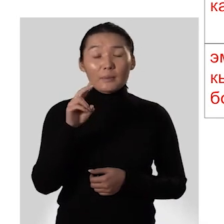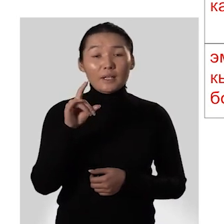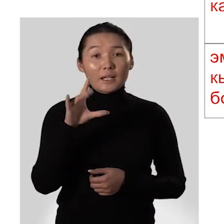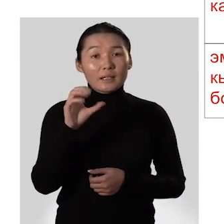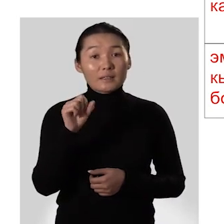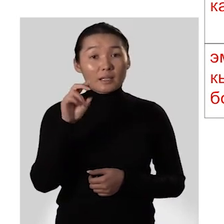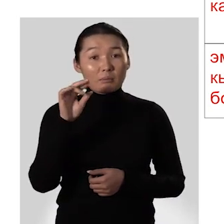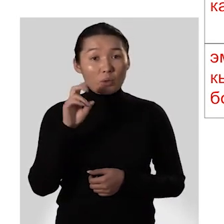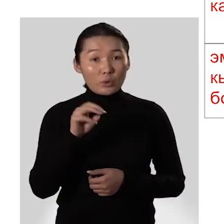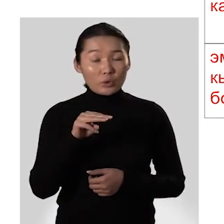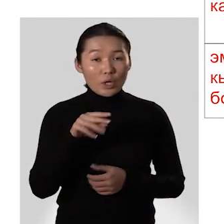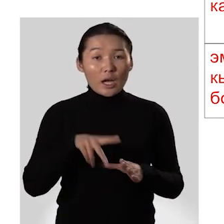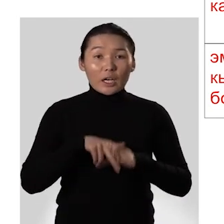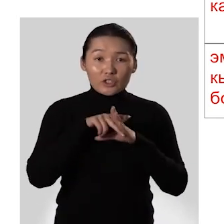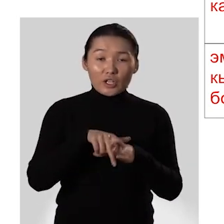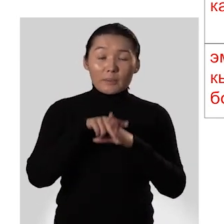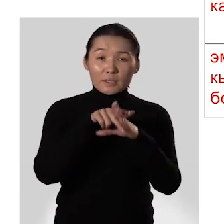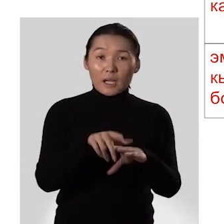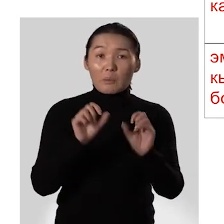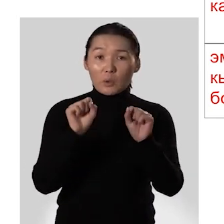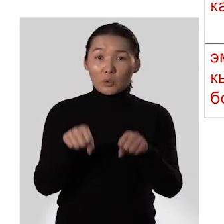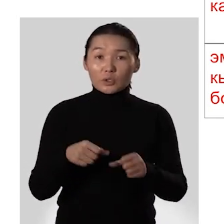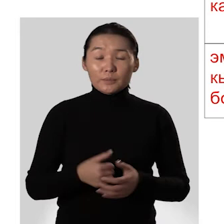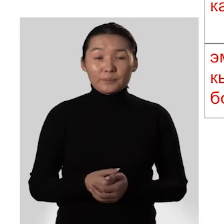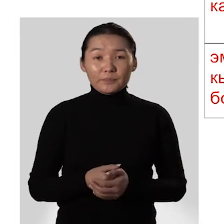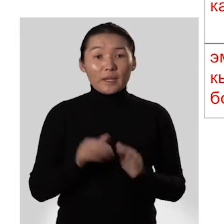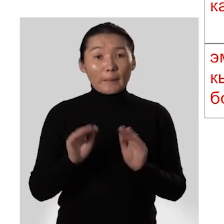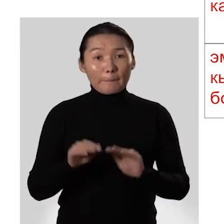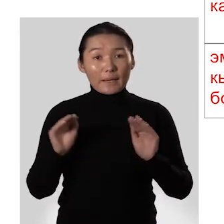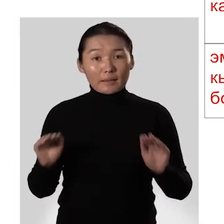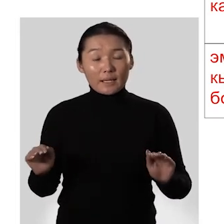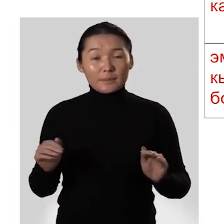болот? Чапса болот. Балдар.